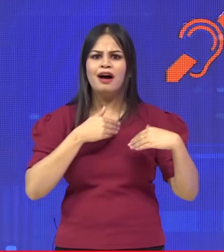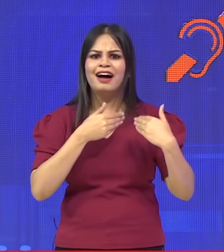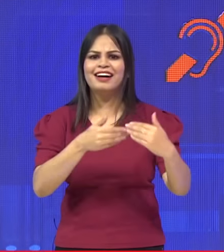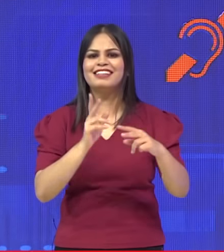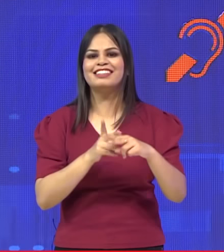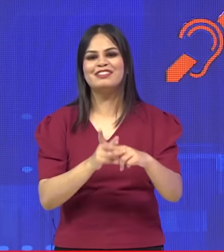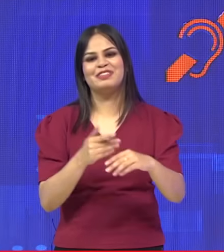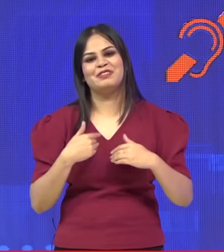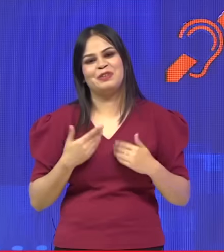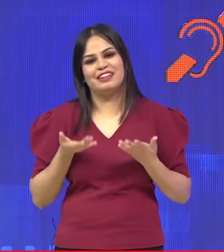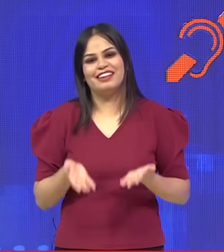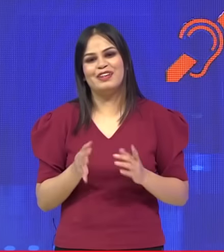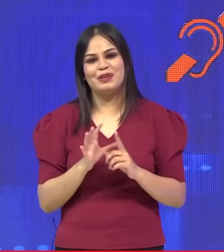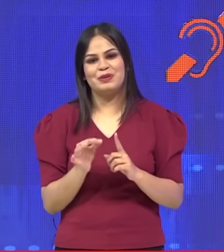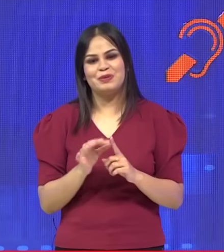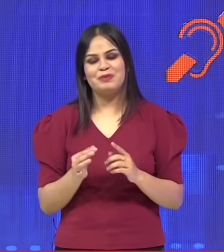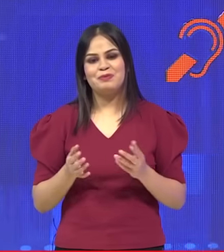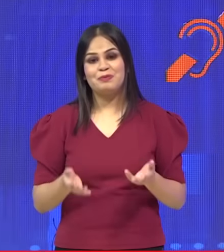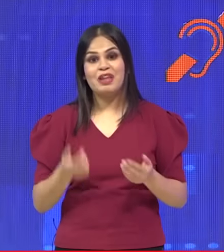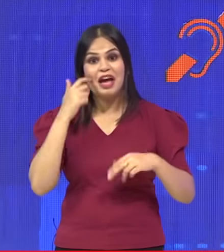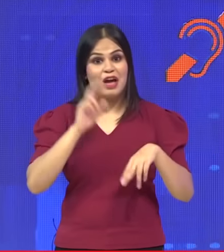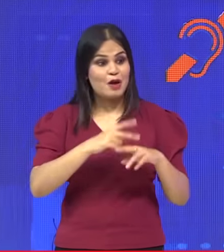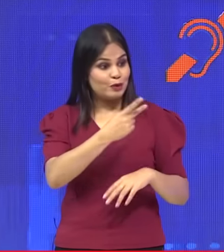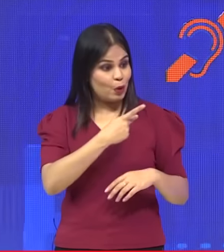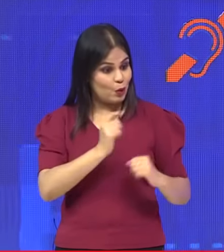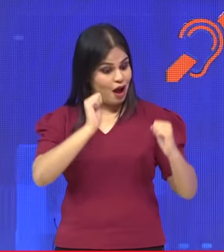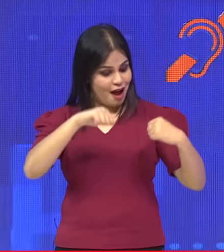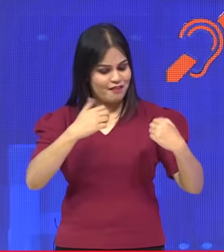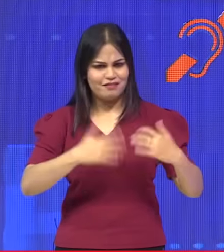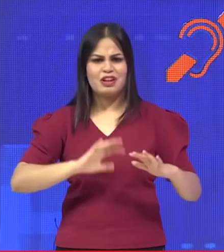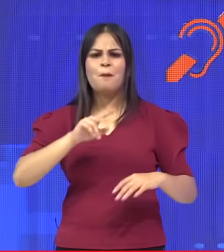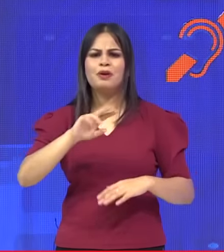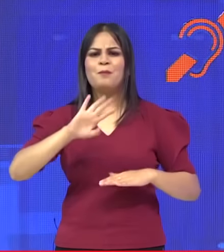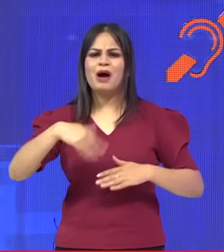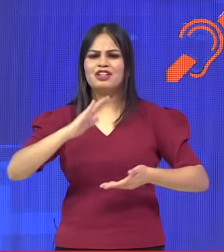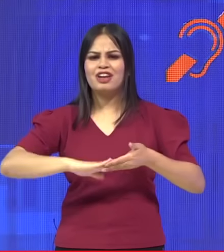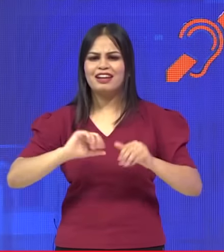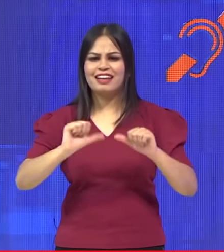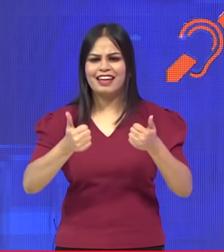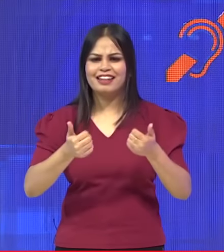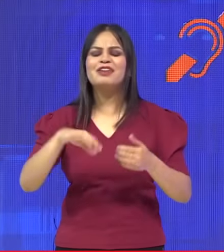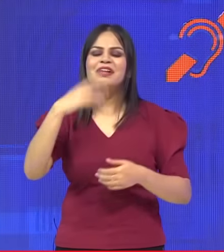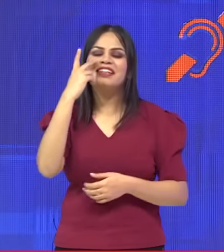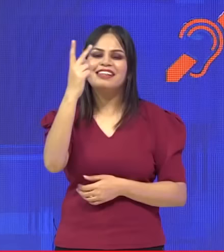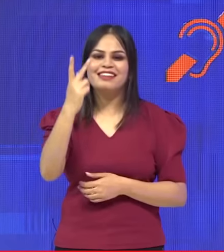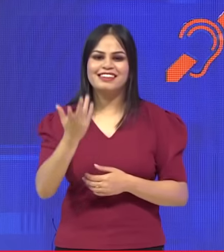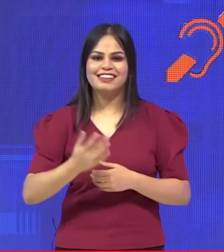ए रहा है जब दोनों साइड से हां आएगा तो हो जाएगी सरसों हो जाएगी